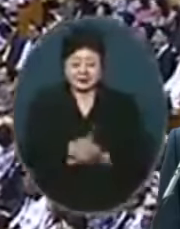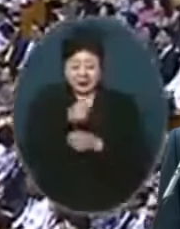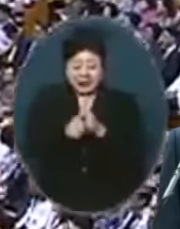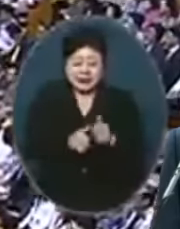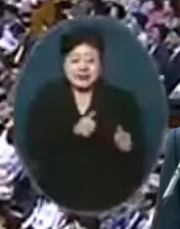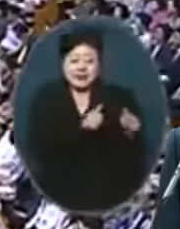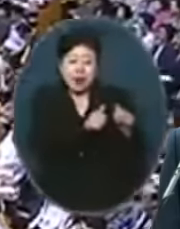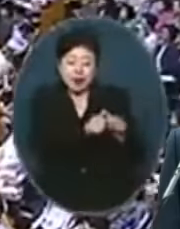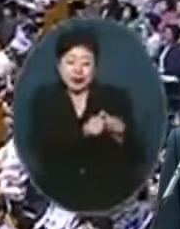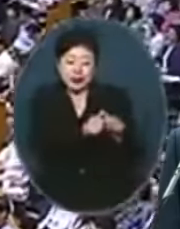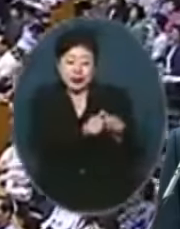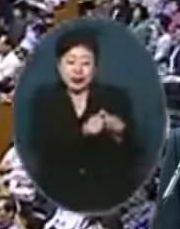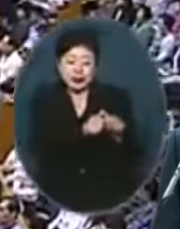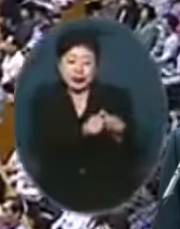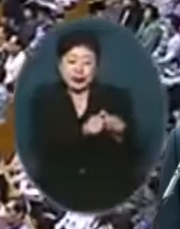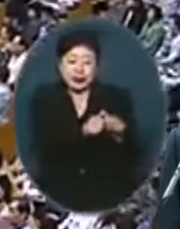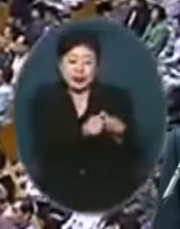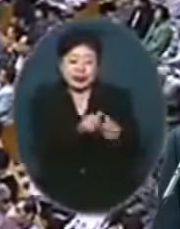하나님 편에서